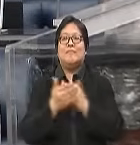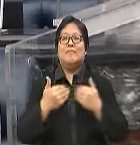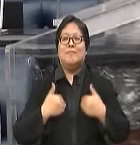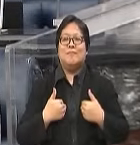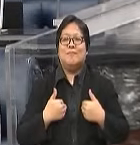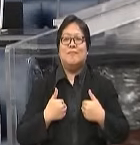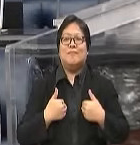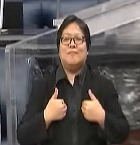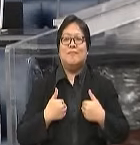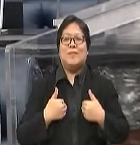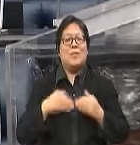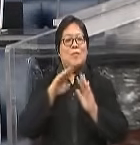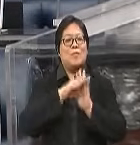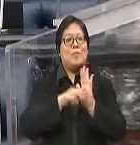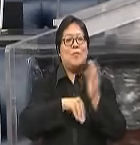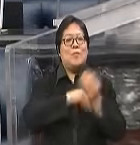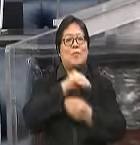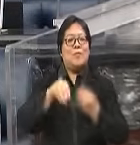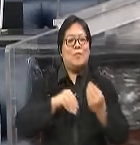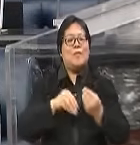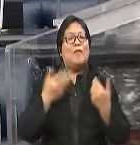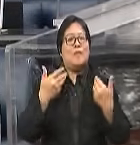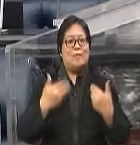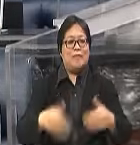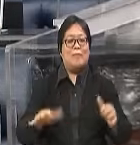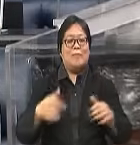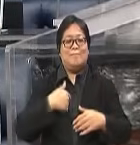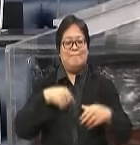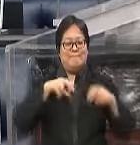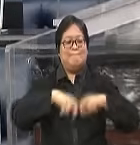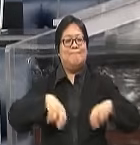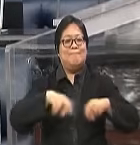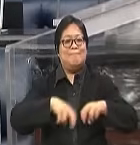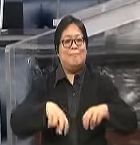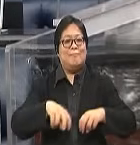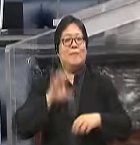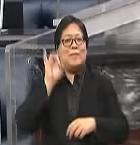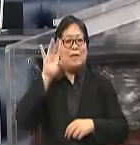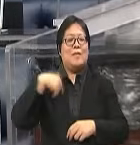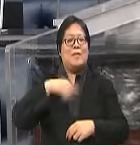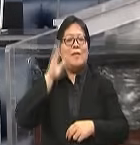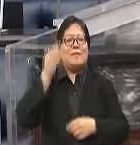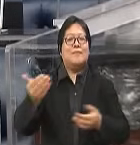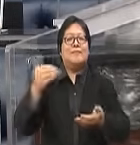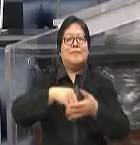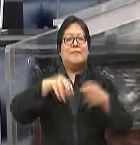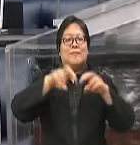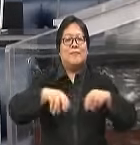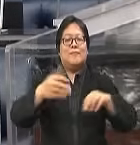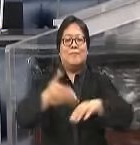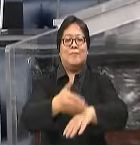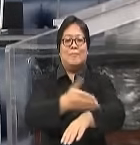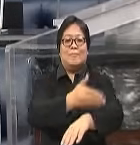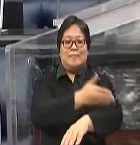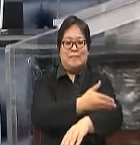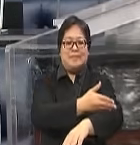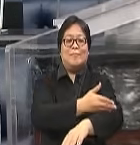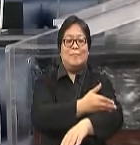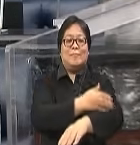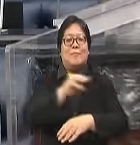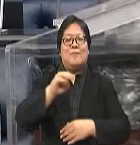ada mode bisnis modern yang telah saya Kaji dan insya Allah kita akan kaji smule untuk memperbaiki